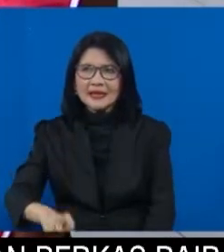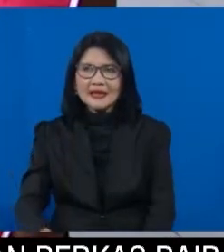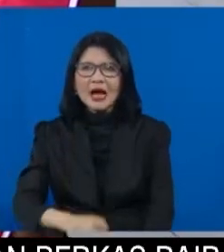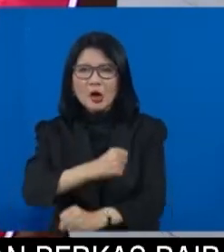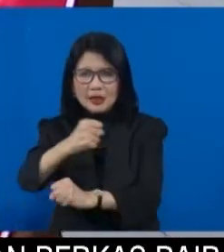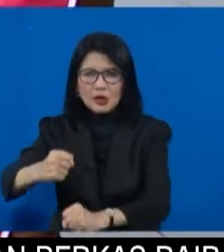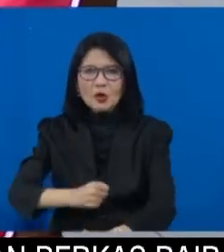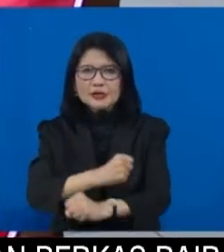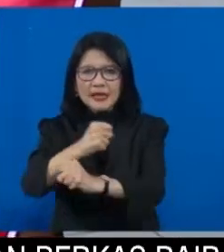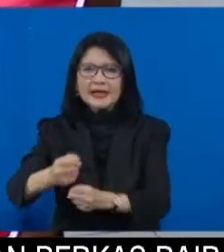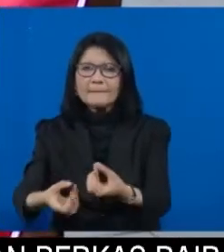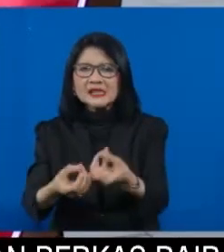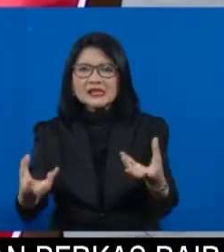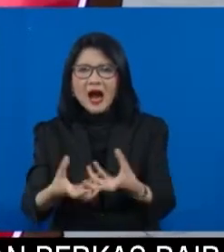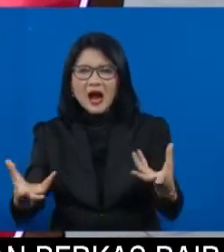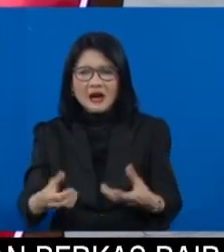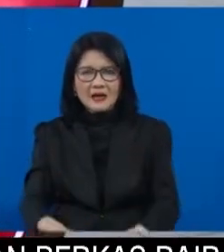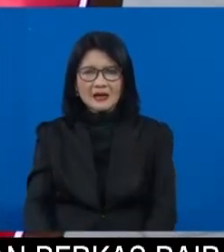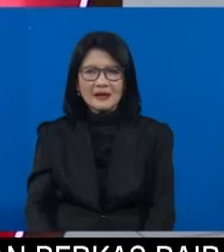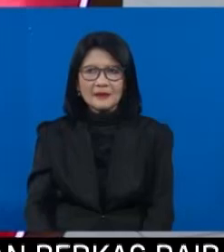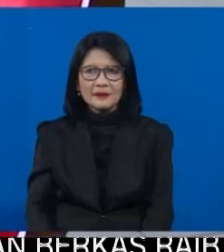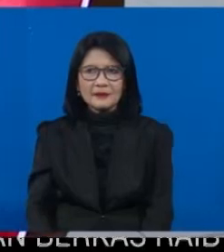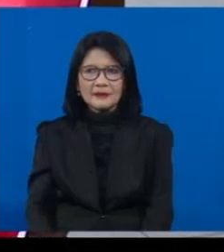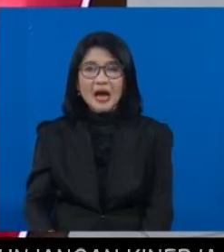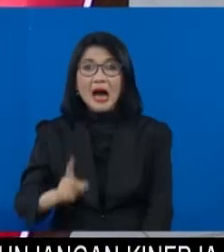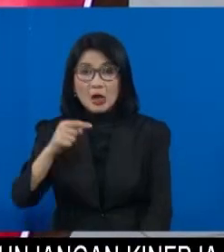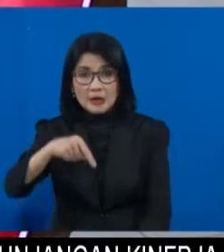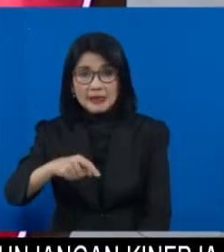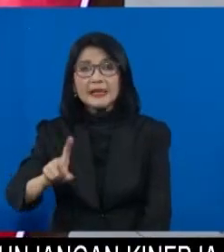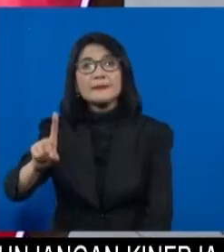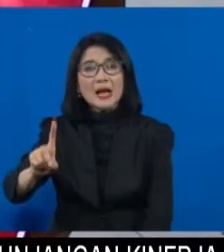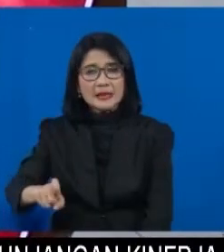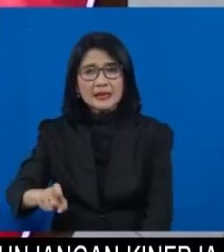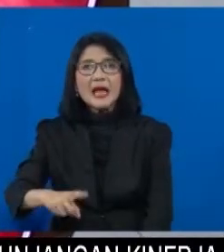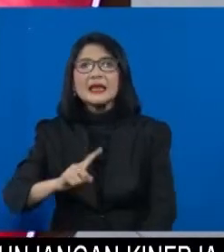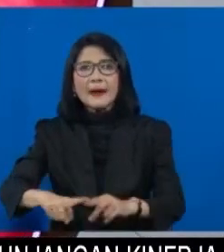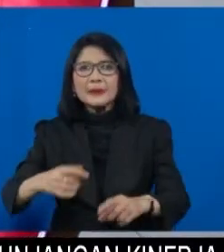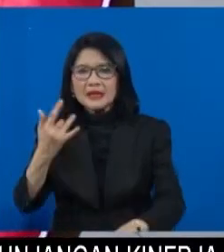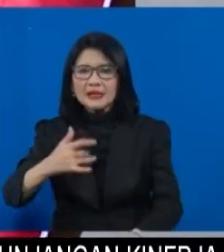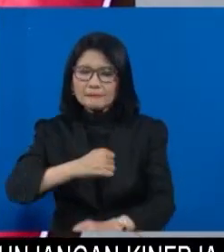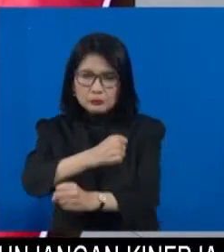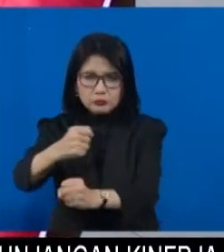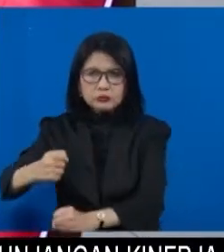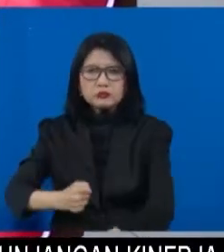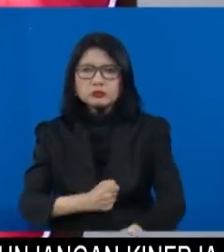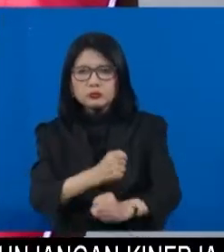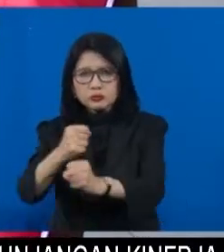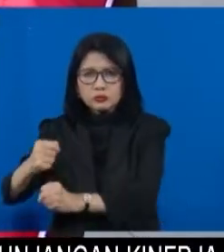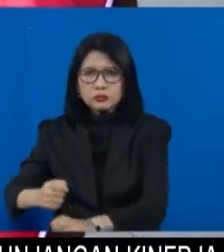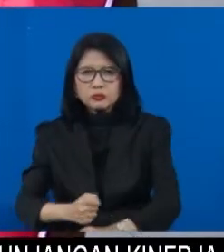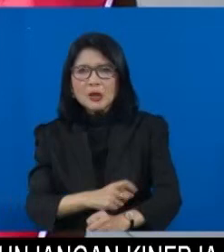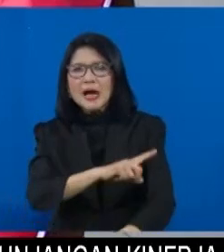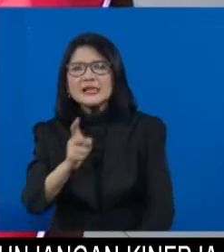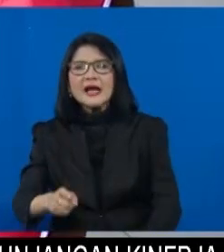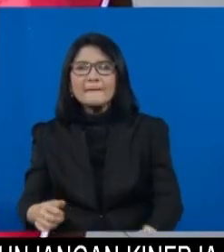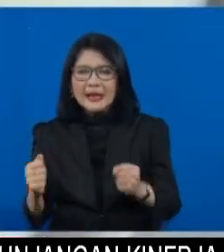pecah sih Bu. Kalau udah kayak gini, dimatiin, tapi dikocek sampai dingin, nah itu